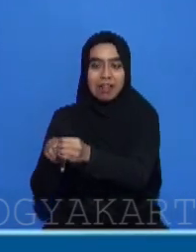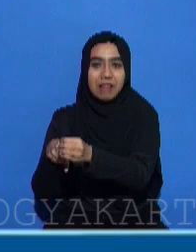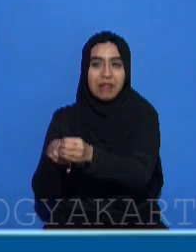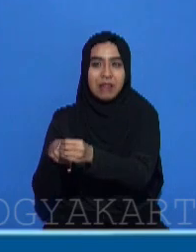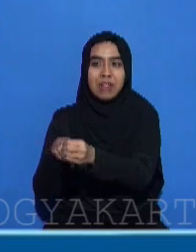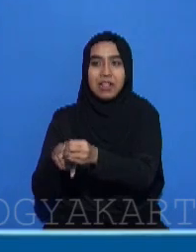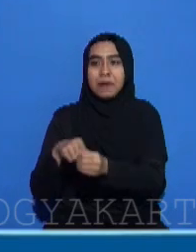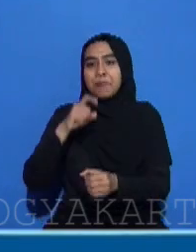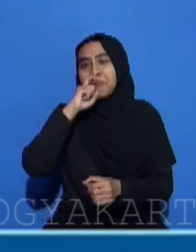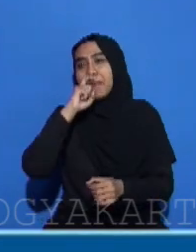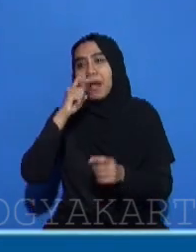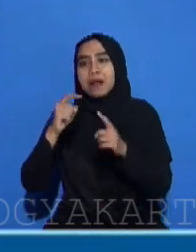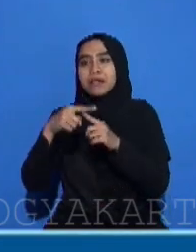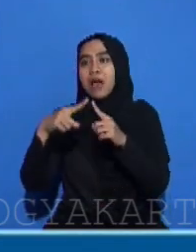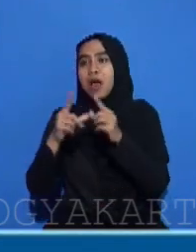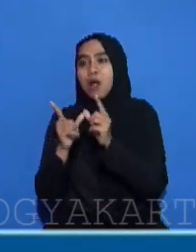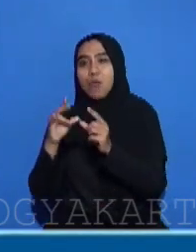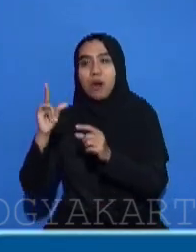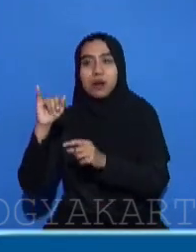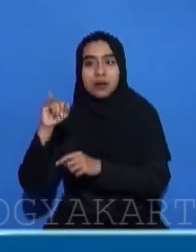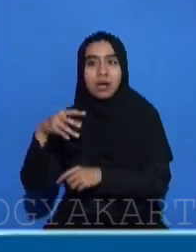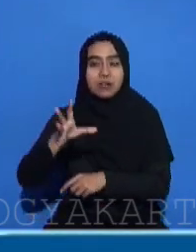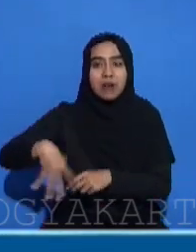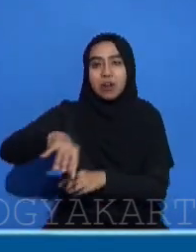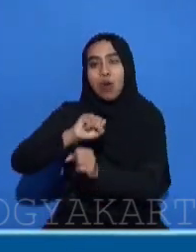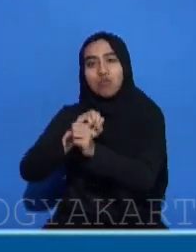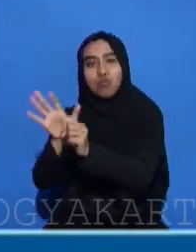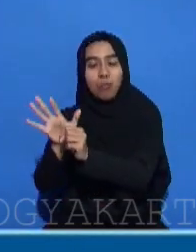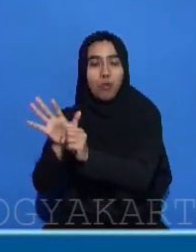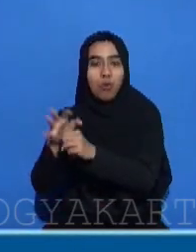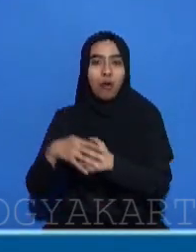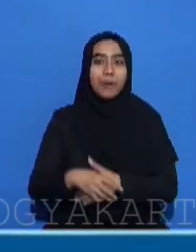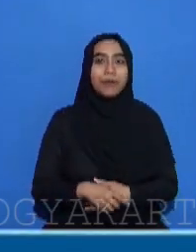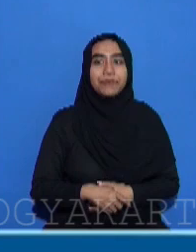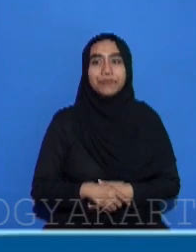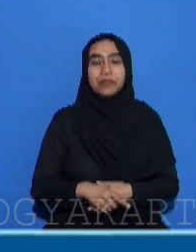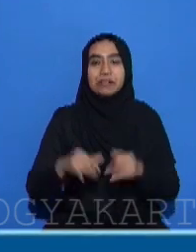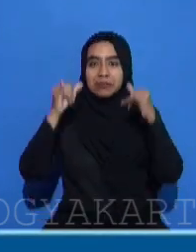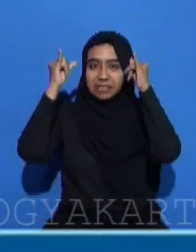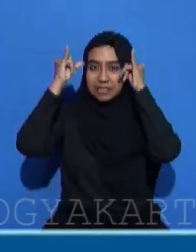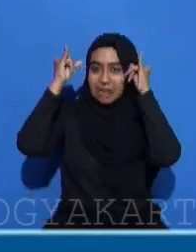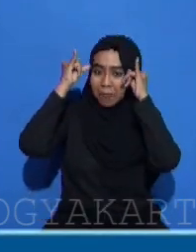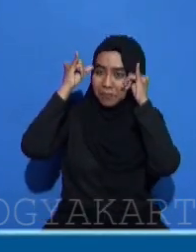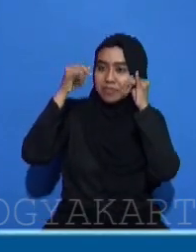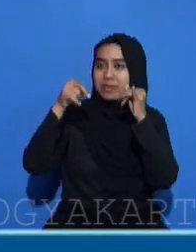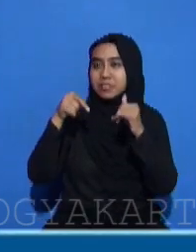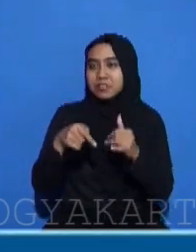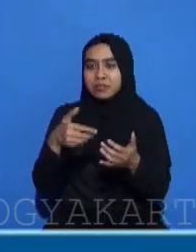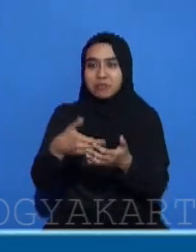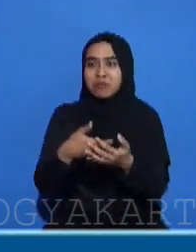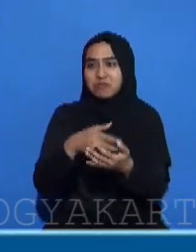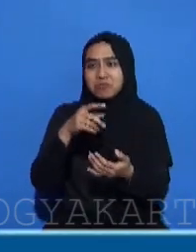saking Sidomulyo pengasih Kulon Progo, ing salebeting ingga mindo menopo dene lembu mboten kedah ngangon menopo dene ngarit saben